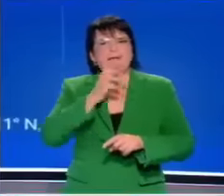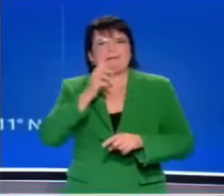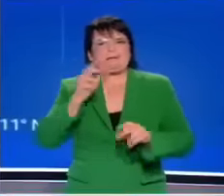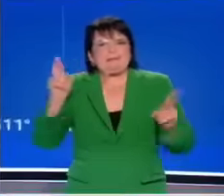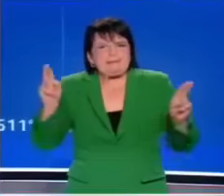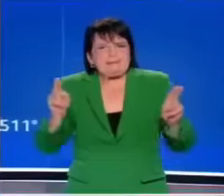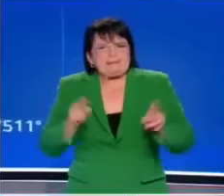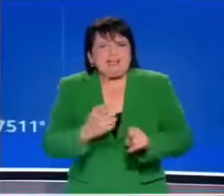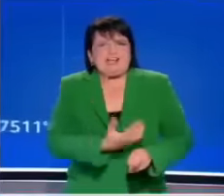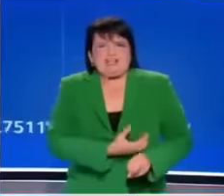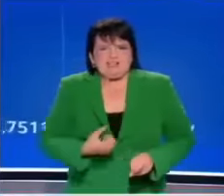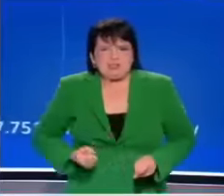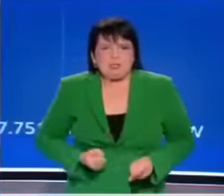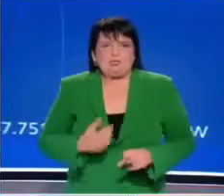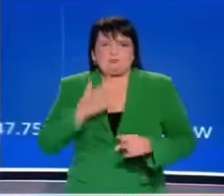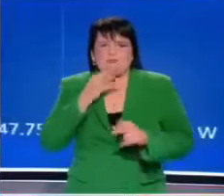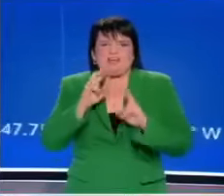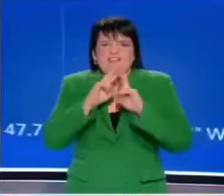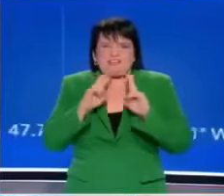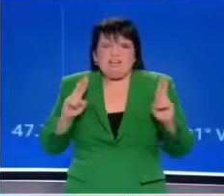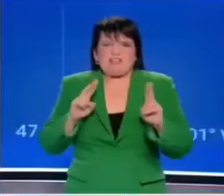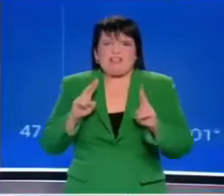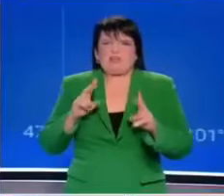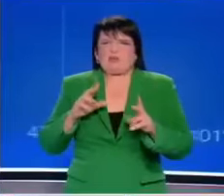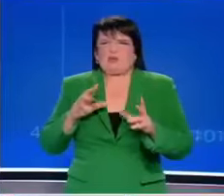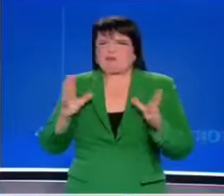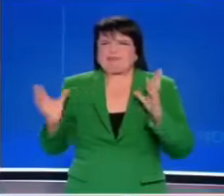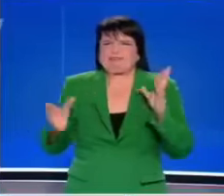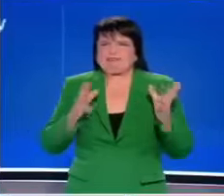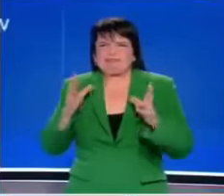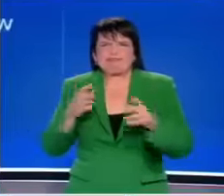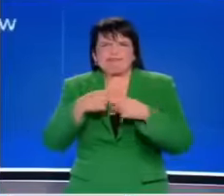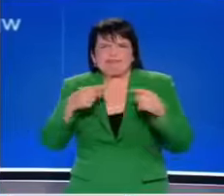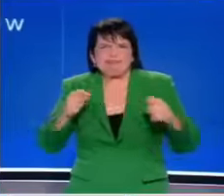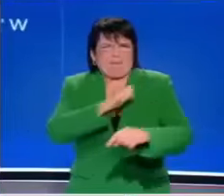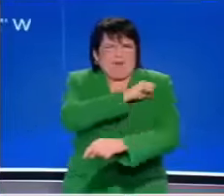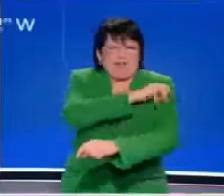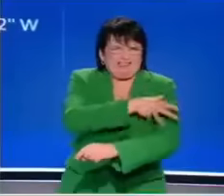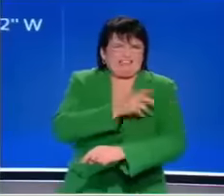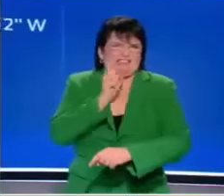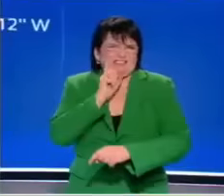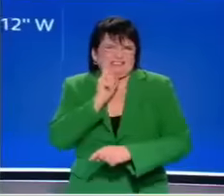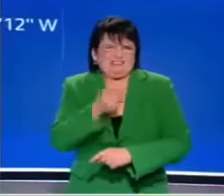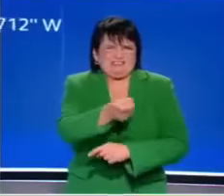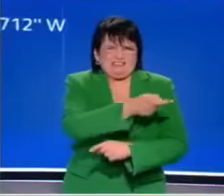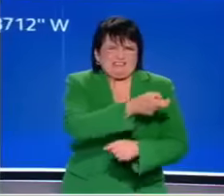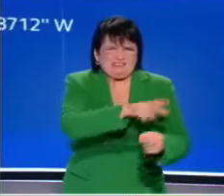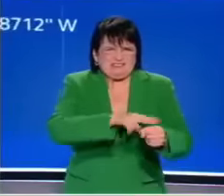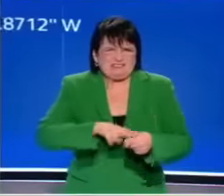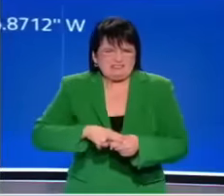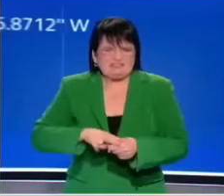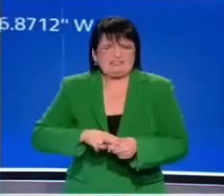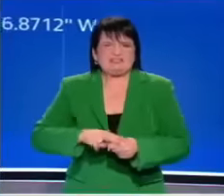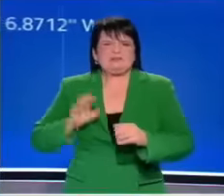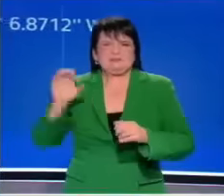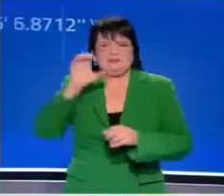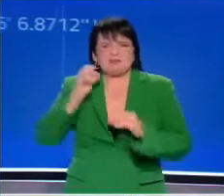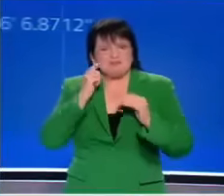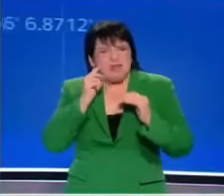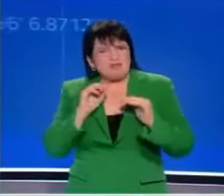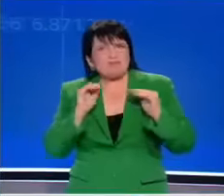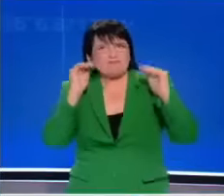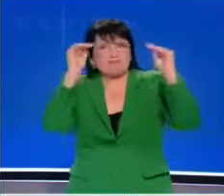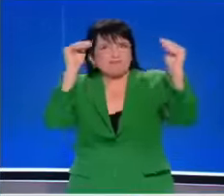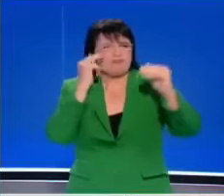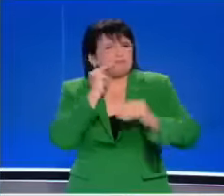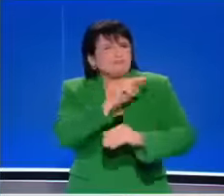στραβά μάτια στην εθνοκάθαρση κάτι ως γενοκτονία στην παλαιστίνη χρειάζεται η αριστερά να σηκώσει ένα άσμα κύριε